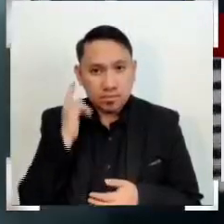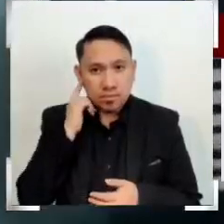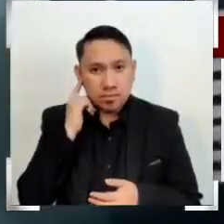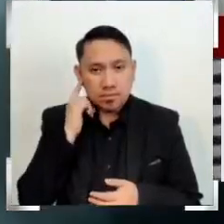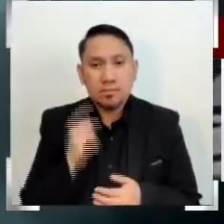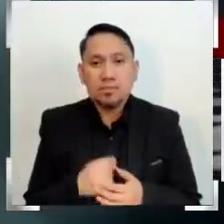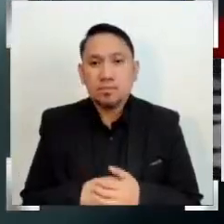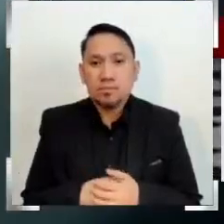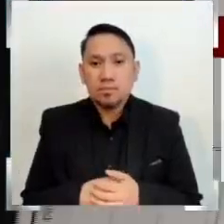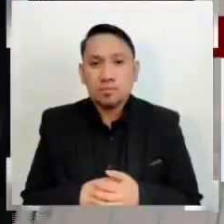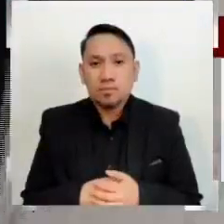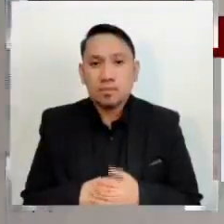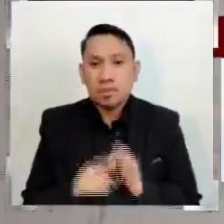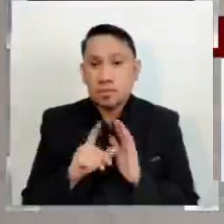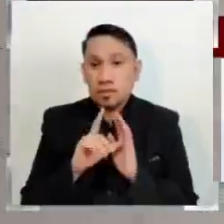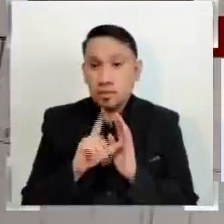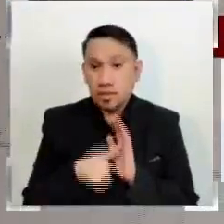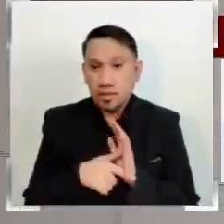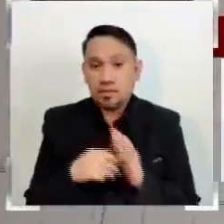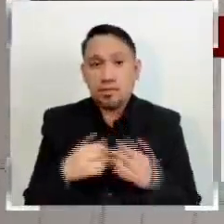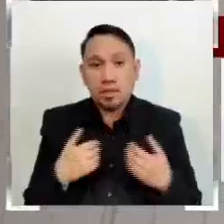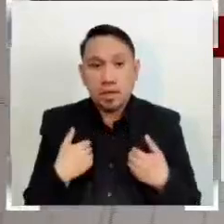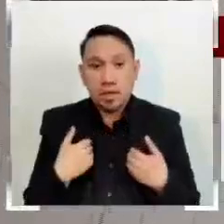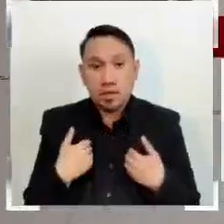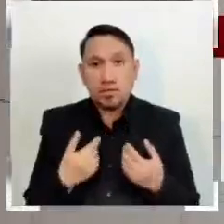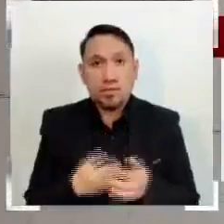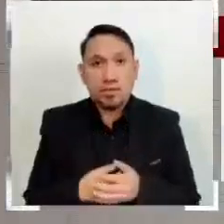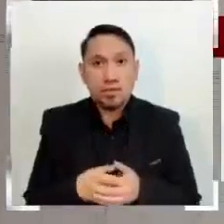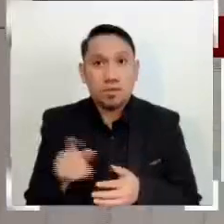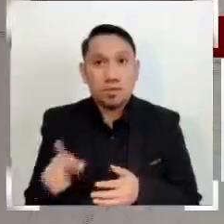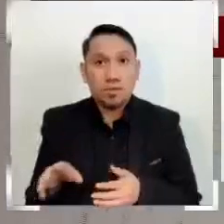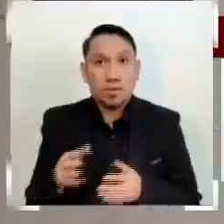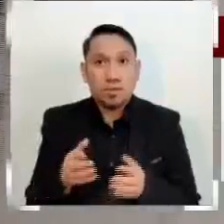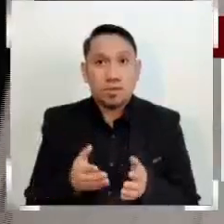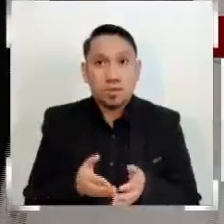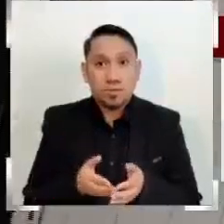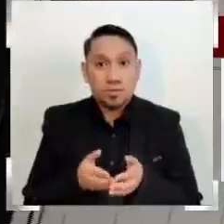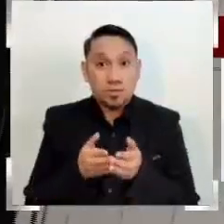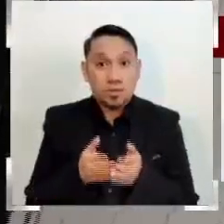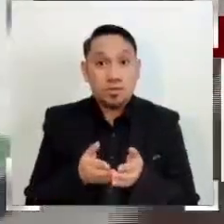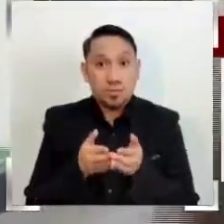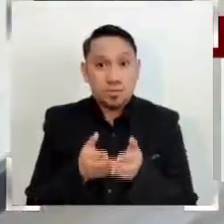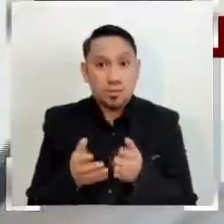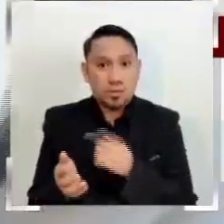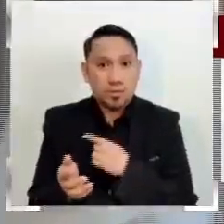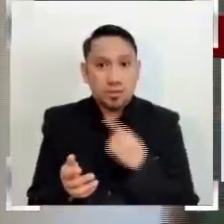Pero ilang saglit lang, sumulpot na sa radar ang China Coast Guard at isa pa nilang barko.